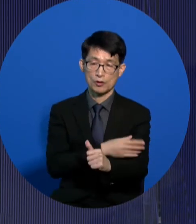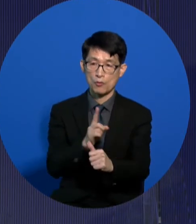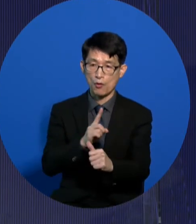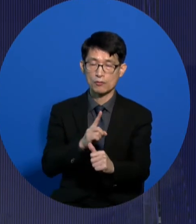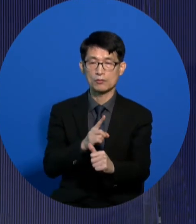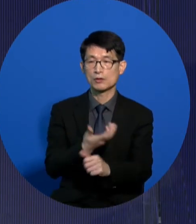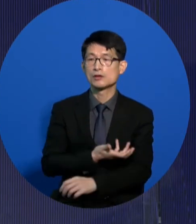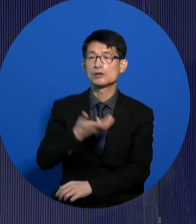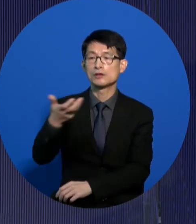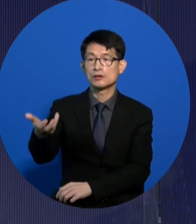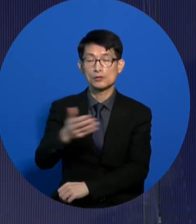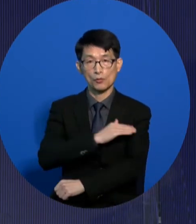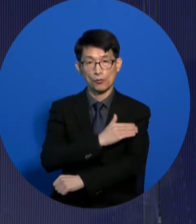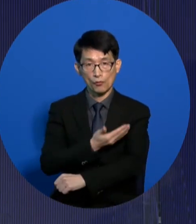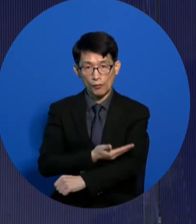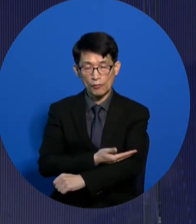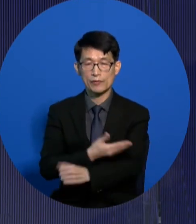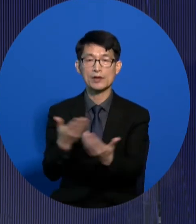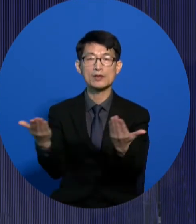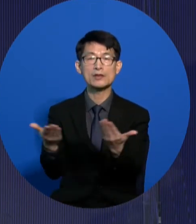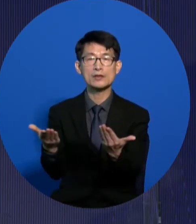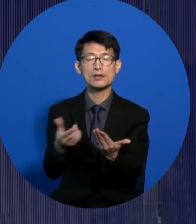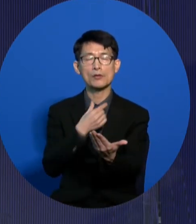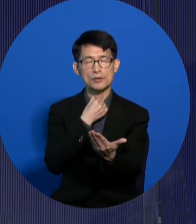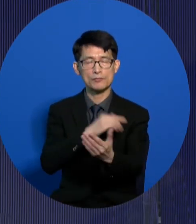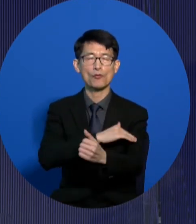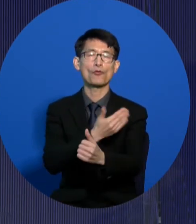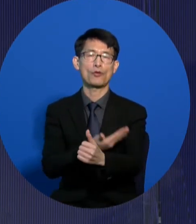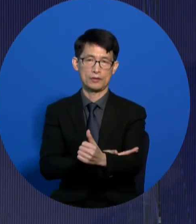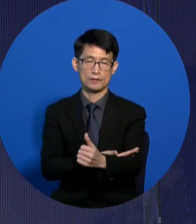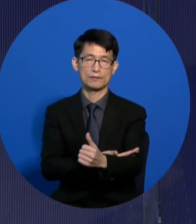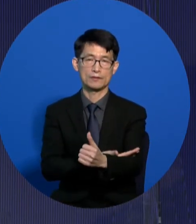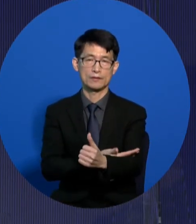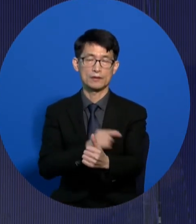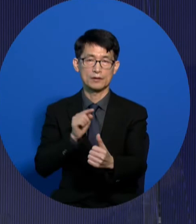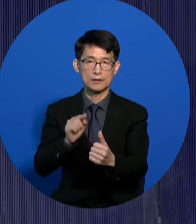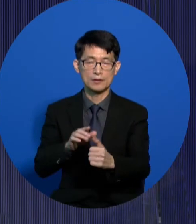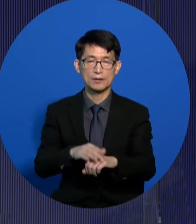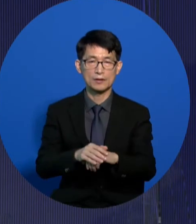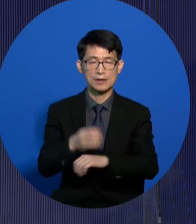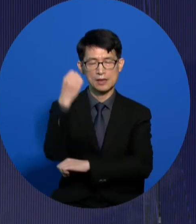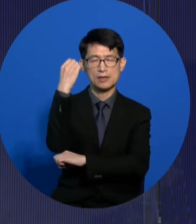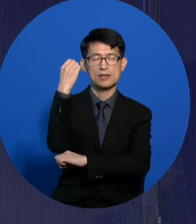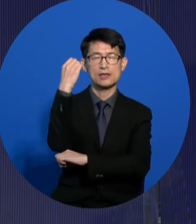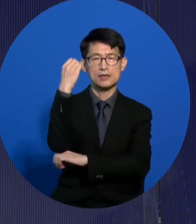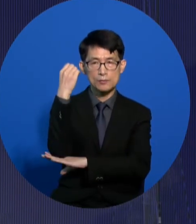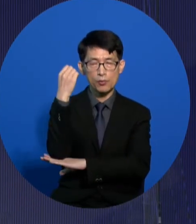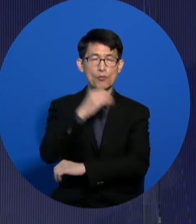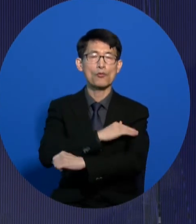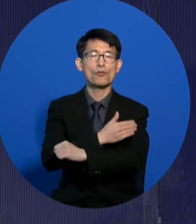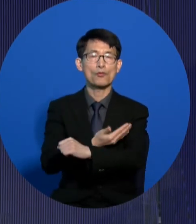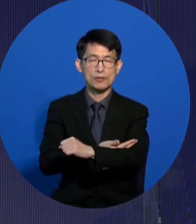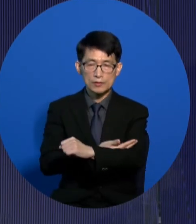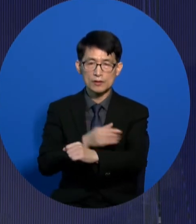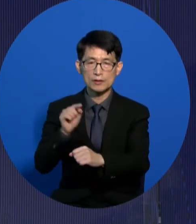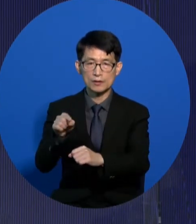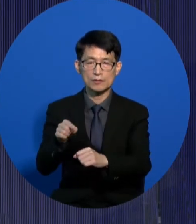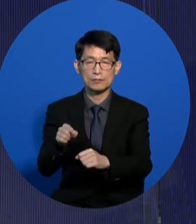이동권이라든지 이렇게 우리가 활동하고 있는 이러한 근본적인 것은 우리가 교육을 받았기